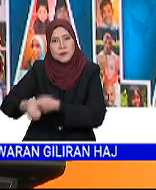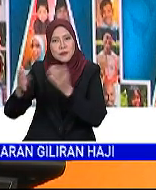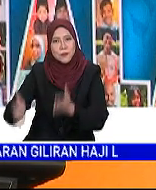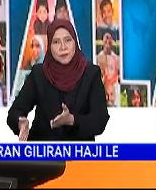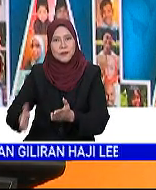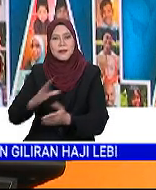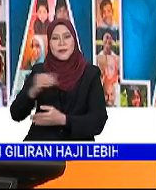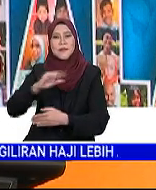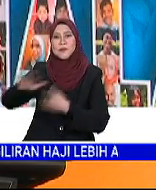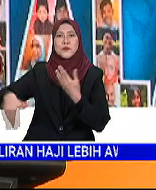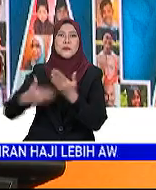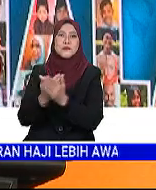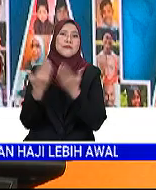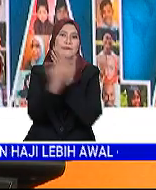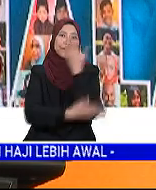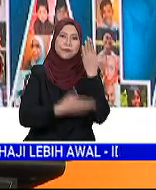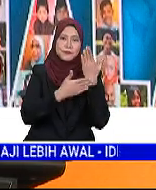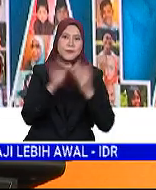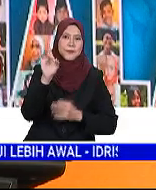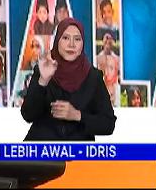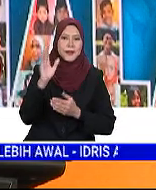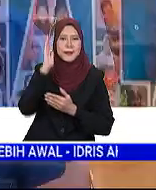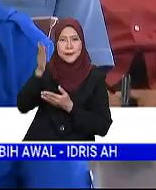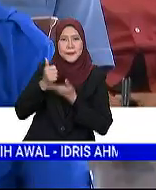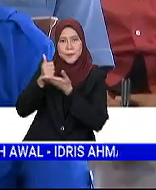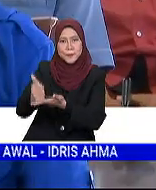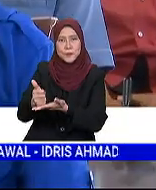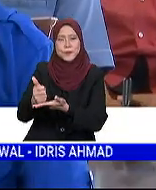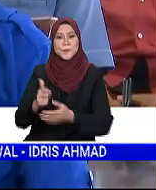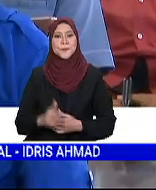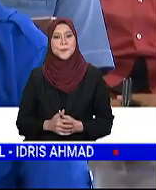petani di seluruh negara. InsyaAllah kita akan bantu.